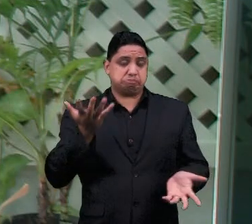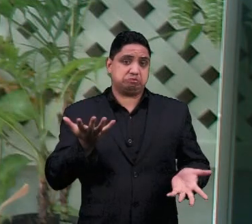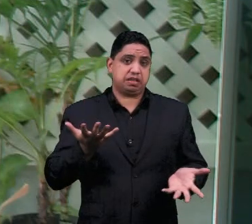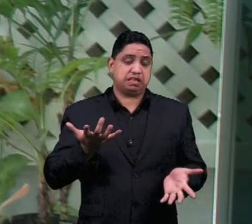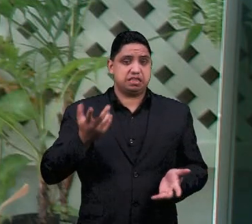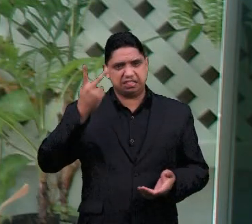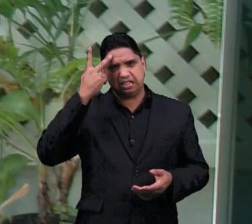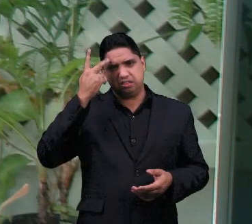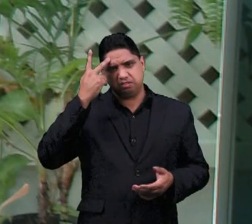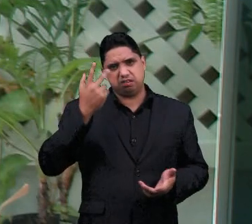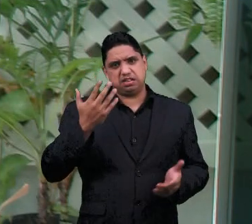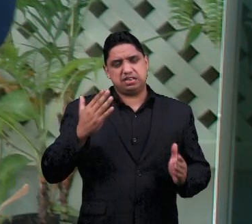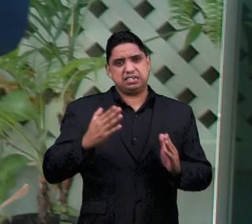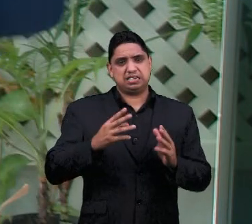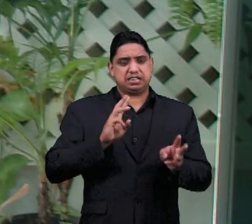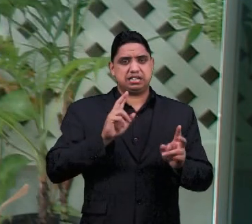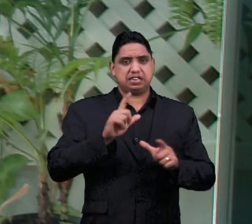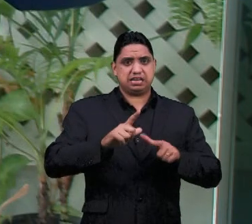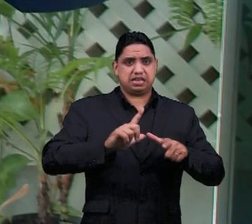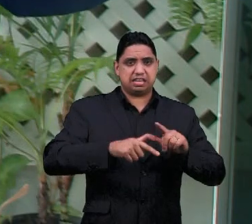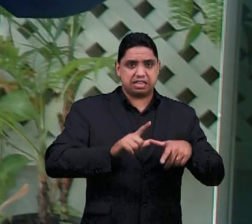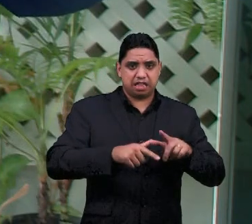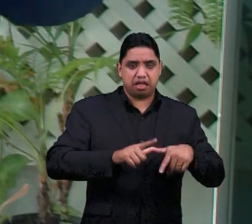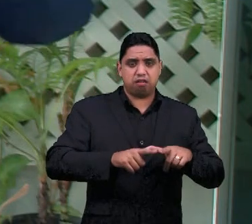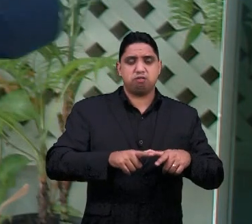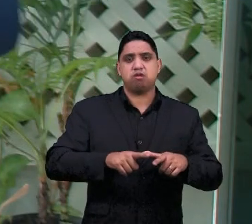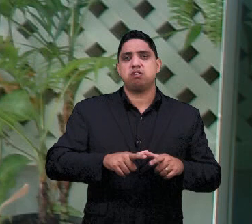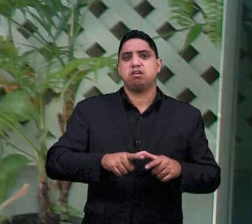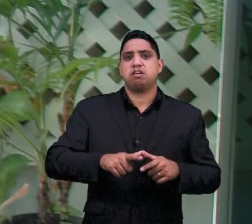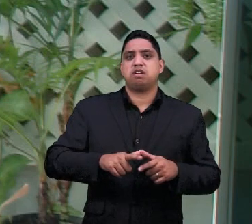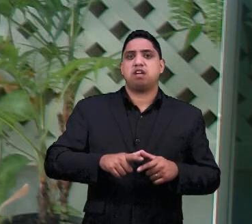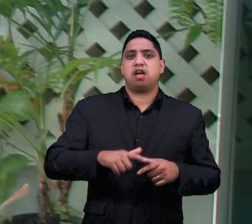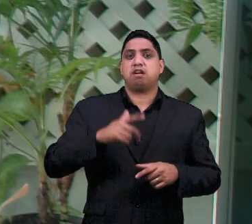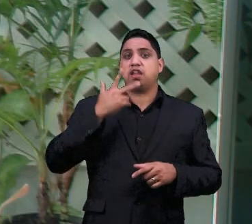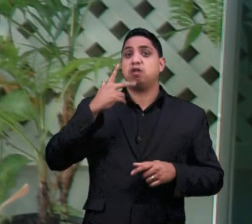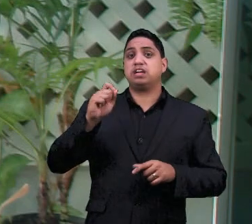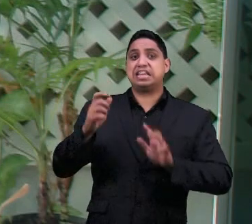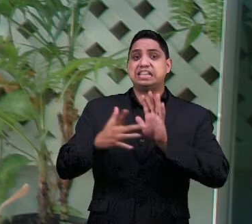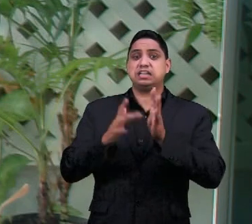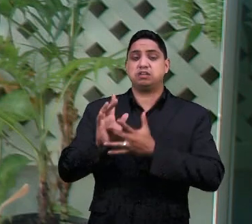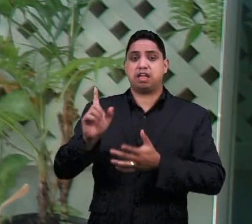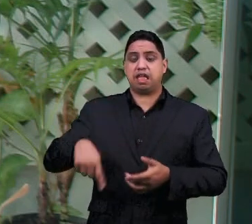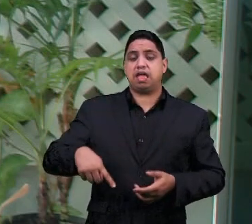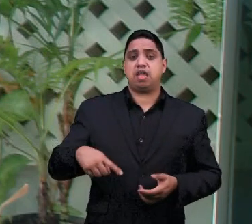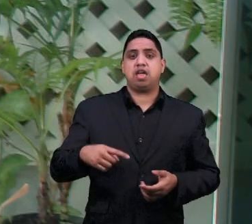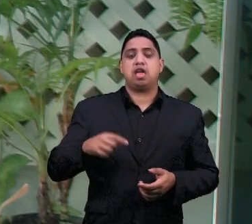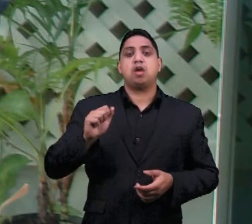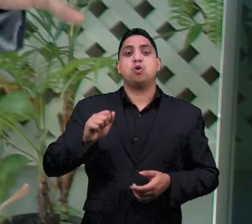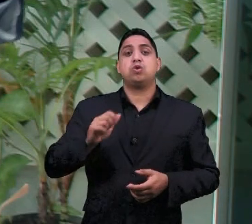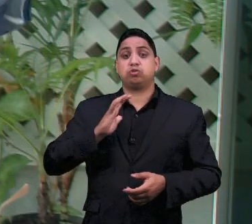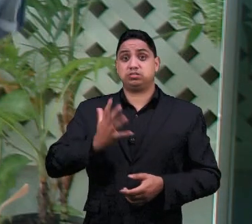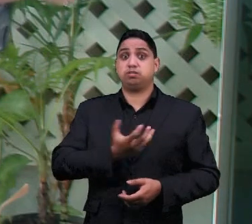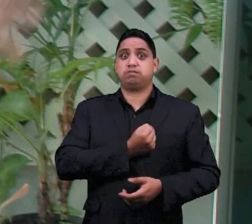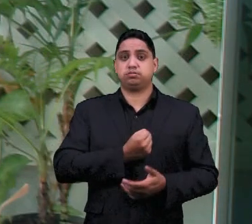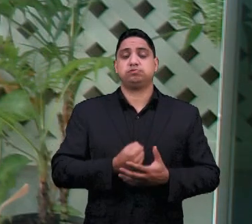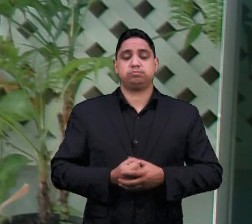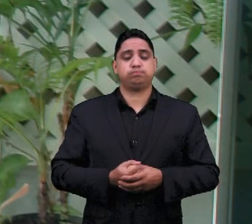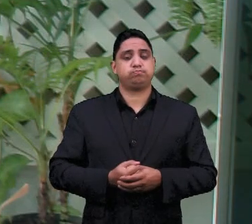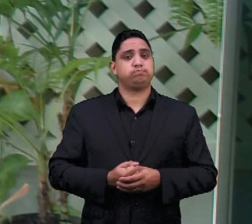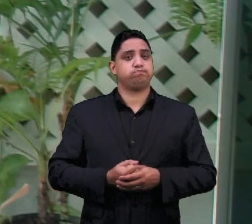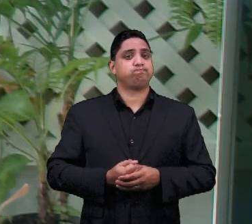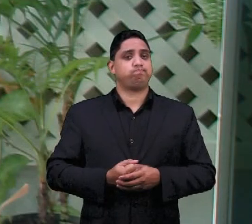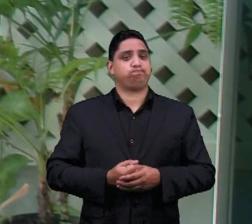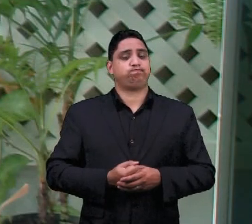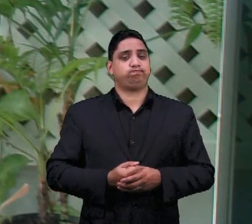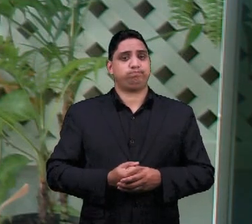ne sais pas comment seront les changements spirituels. Naturellement, Israël va reconnaître que Jésus était